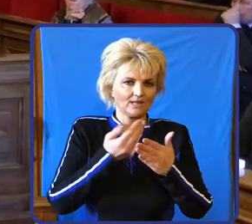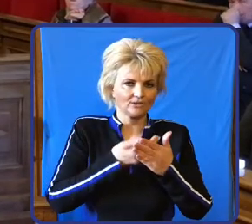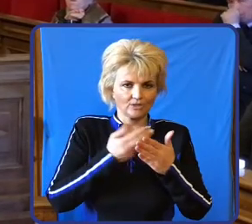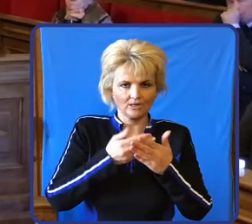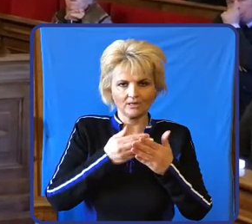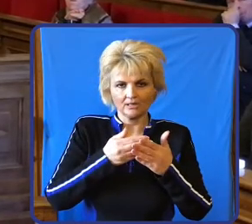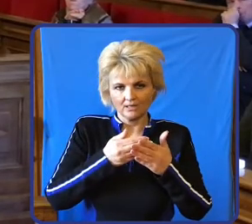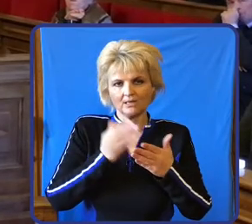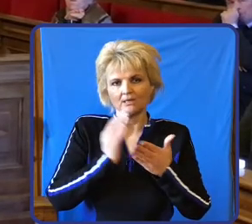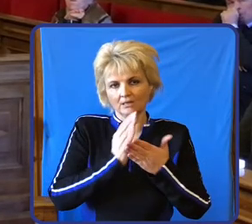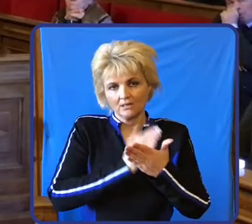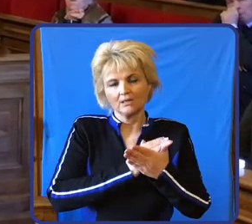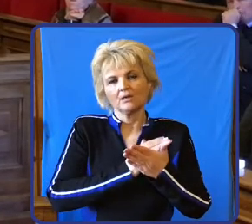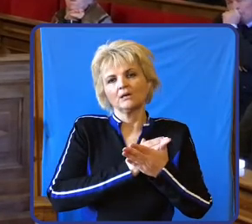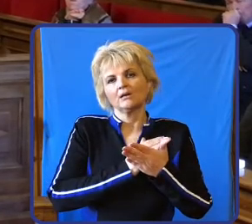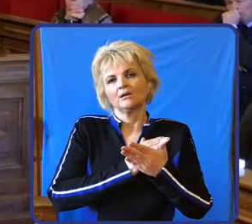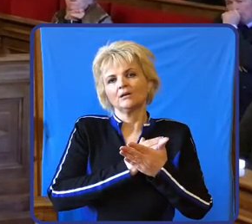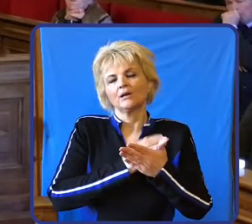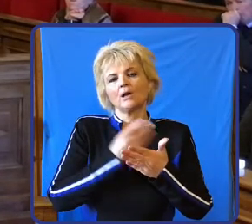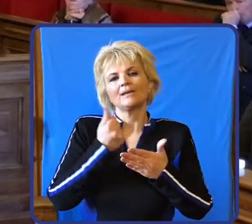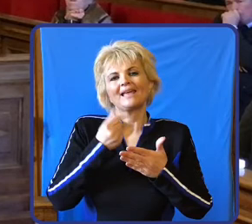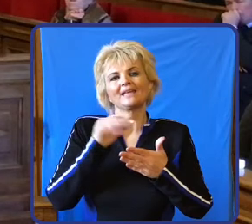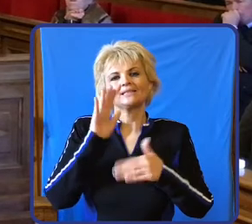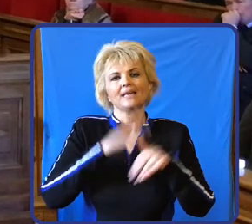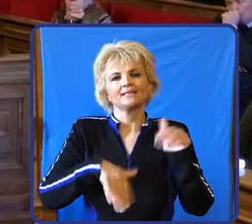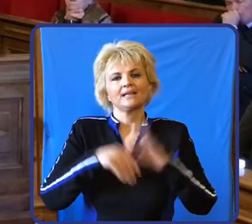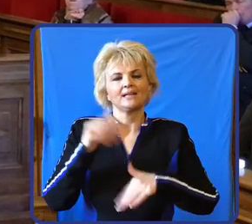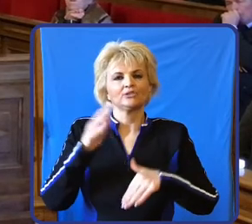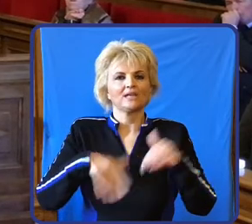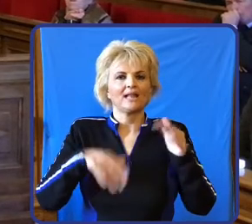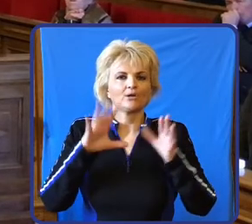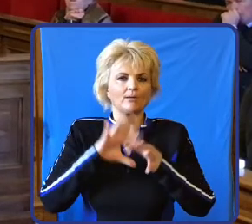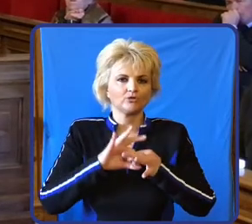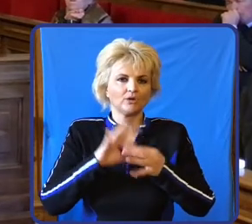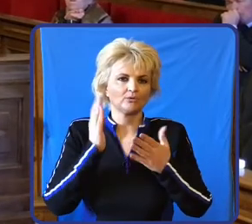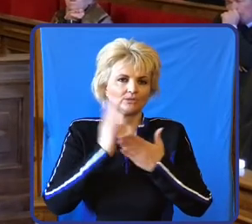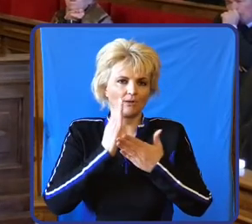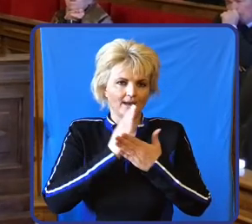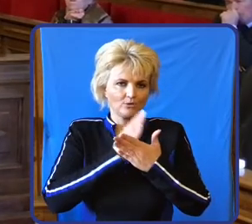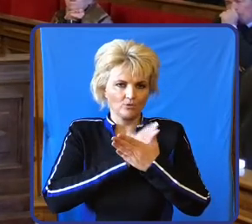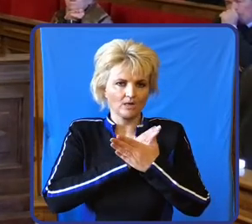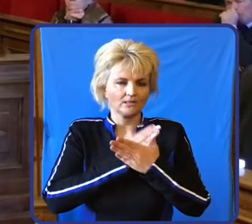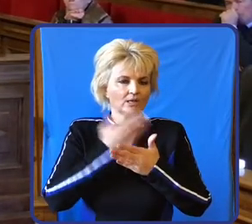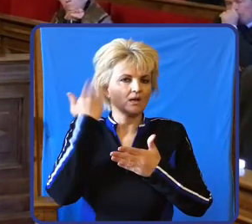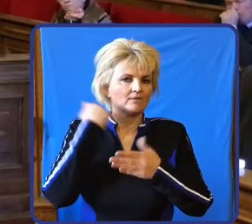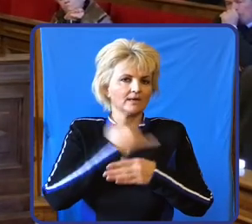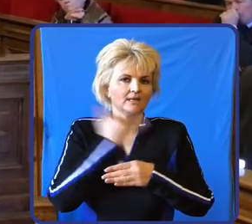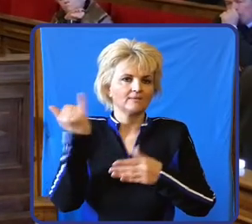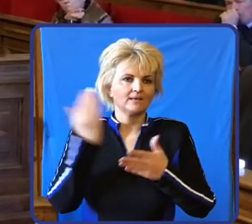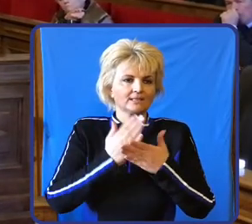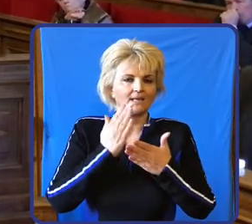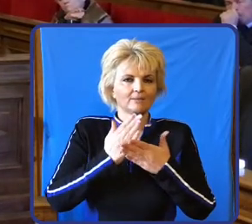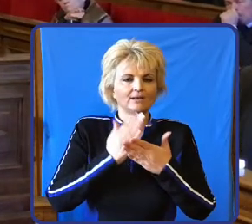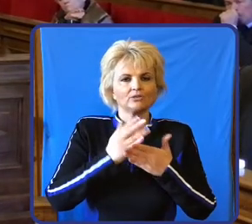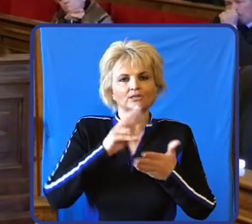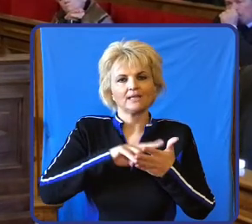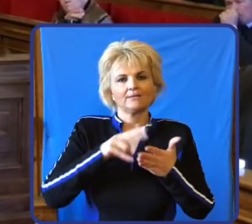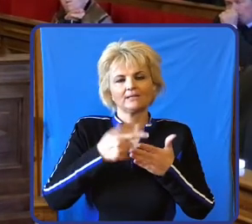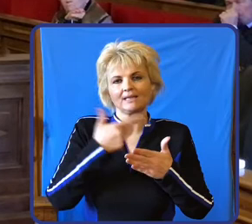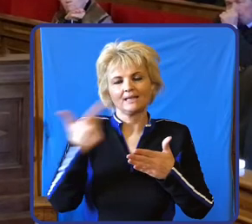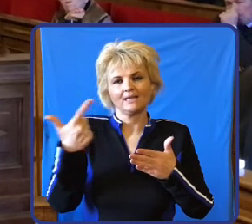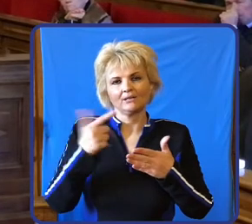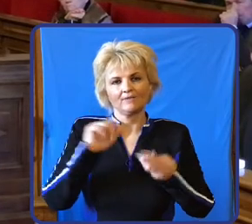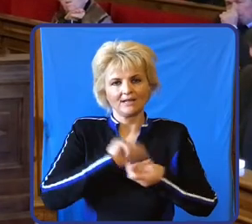az előirányzat módosítása, a pénzkezeléssel kapcsolatos egyéb szabályokat. A tavalyi évhez képest az ervezet 2